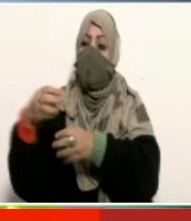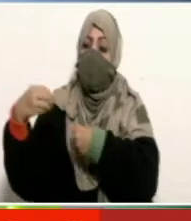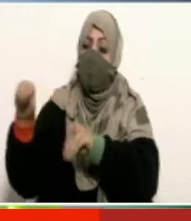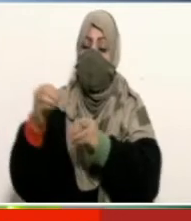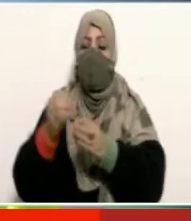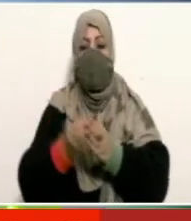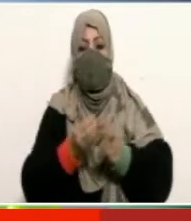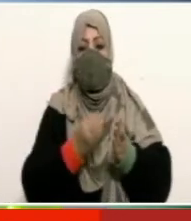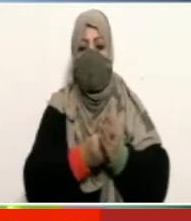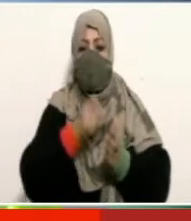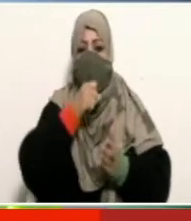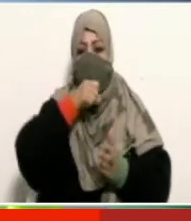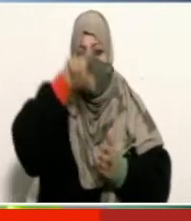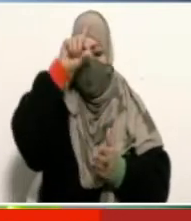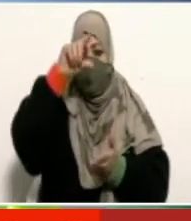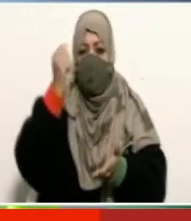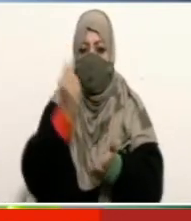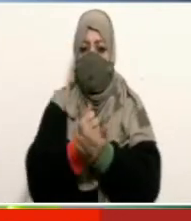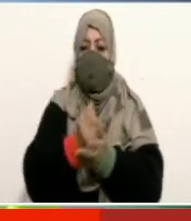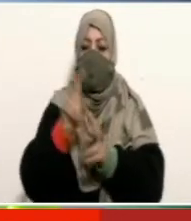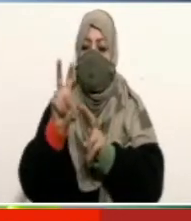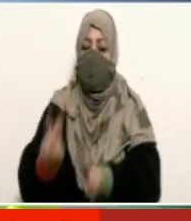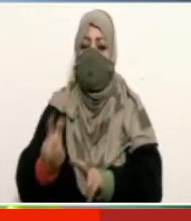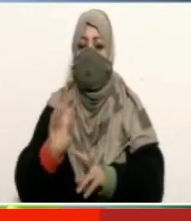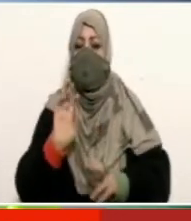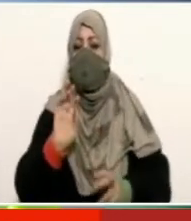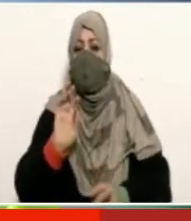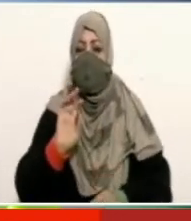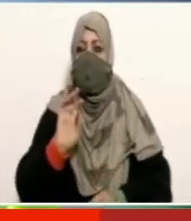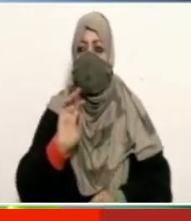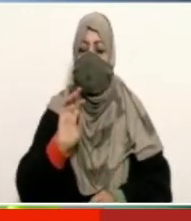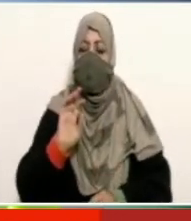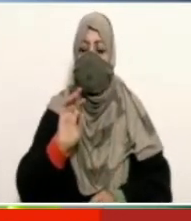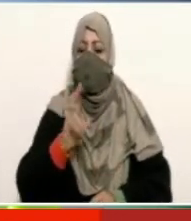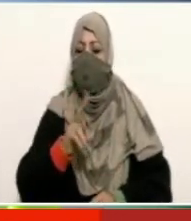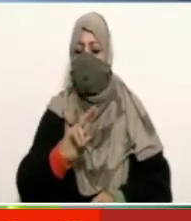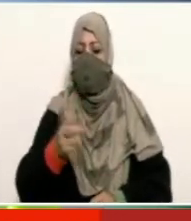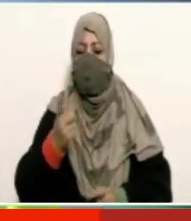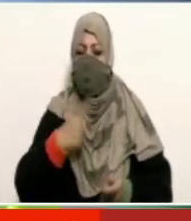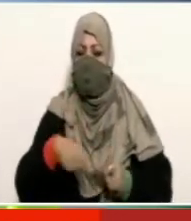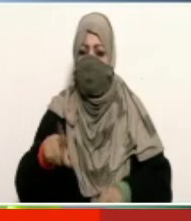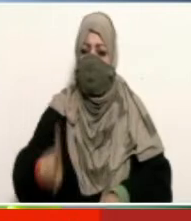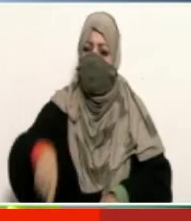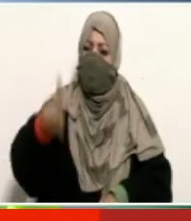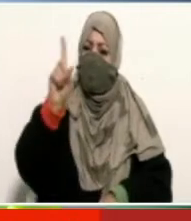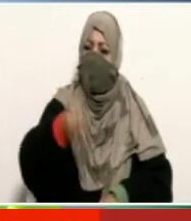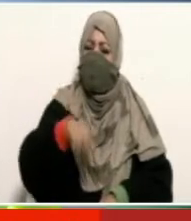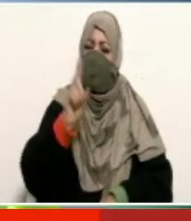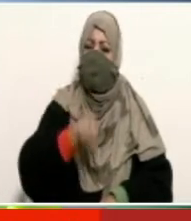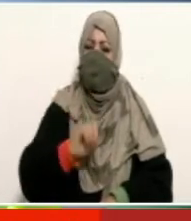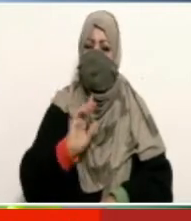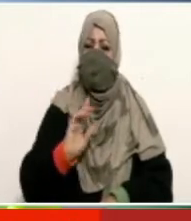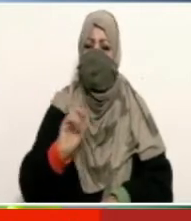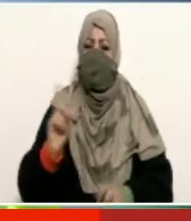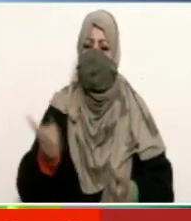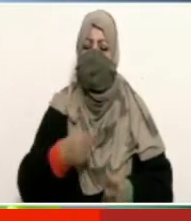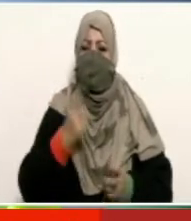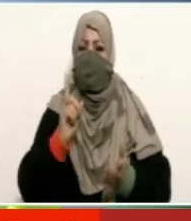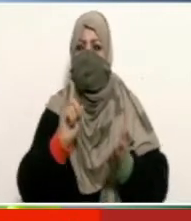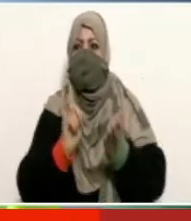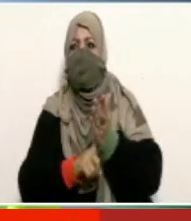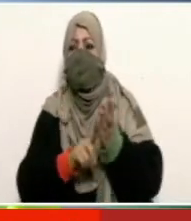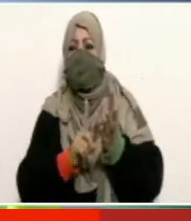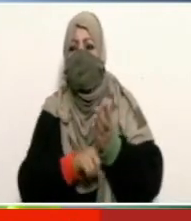بعض يعني بعض الحبسيات فيما أظن أنها هي يعني يشترط فيها لا يباع إلا بعضهم، لا يبيع